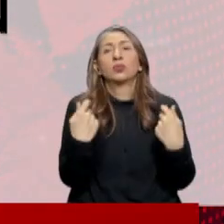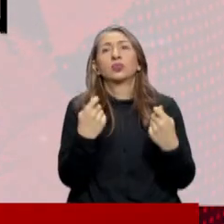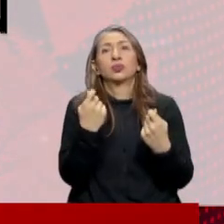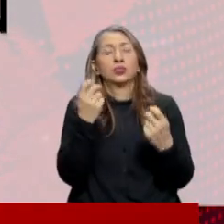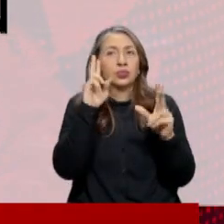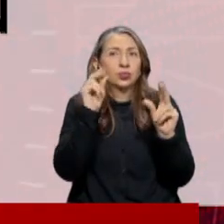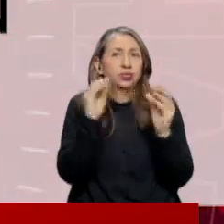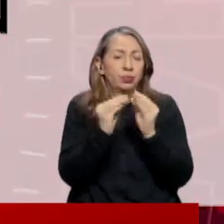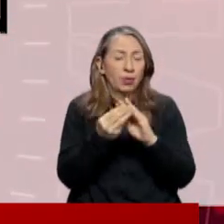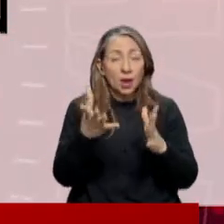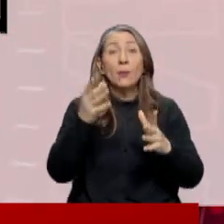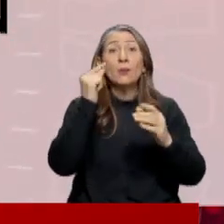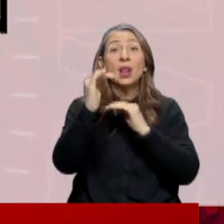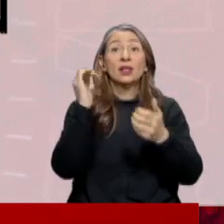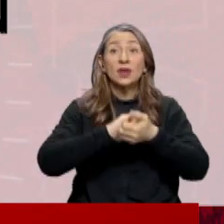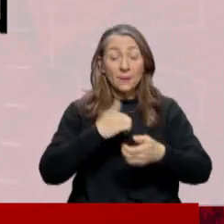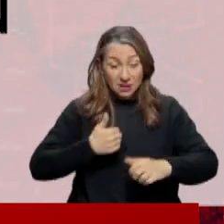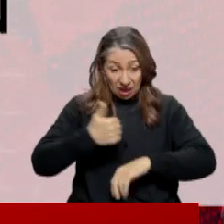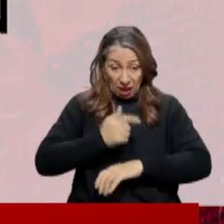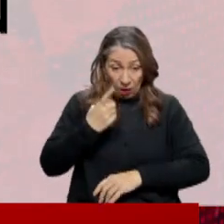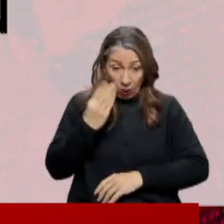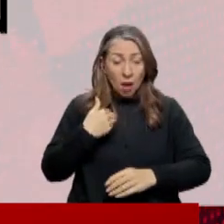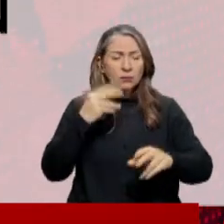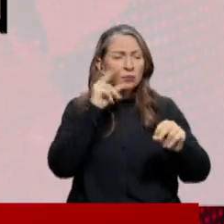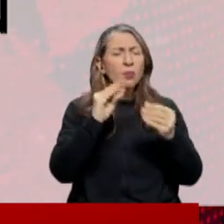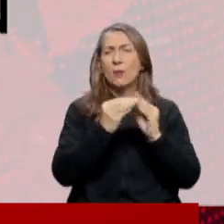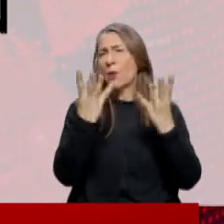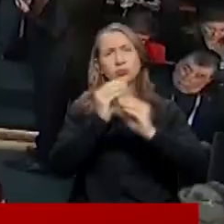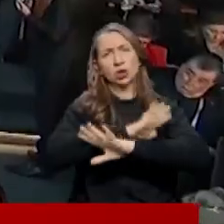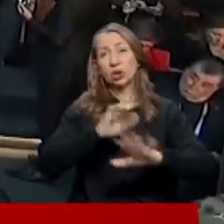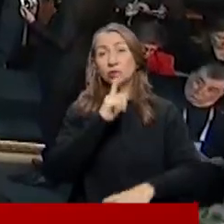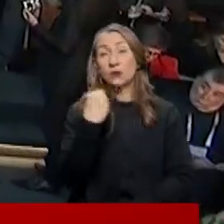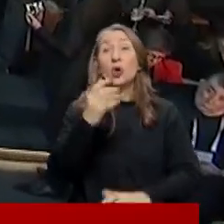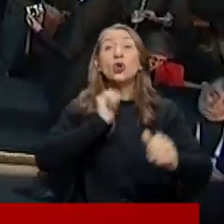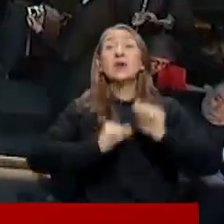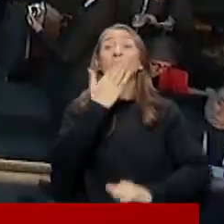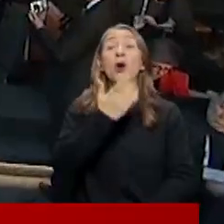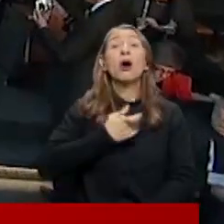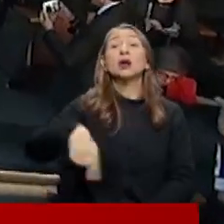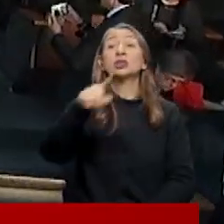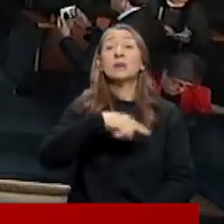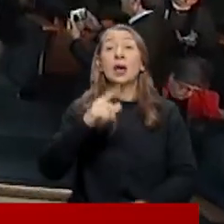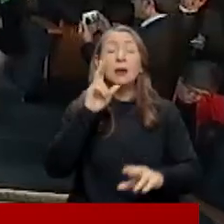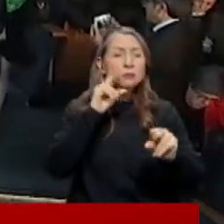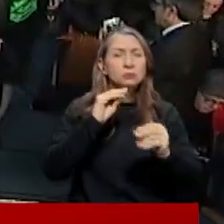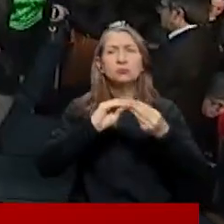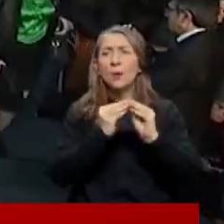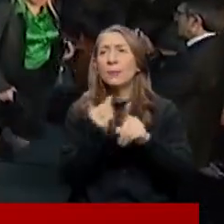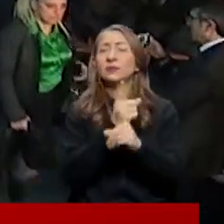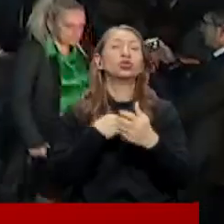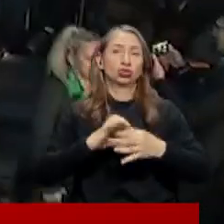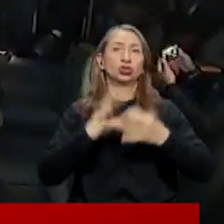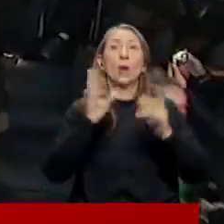barınma problemi. Millet İttifakı iktidarımızda barınma sorunu olmayacak sözü de verdi. Üniversite öğrencilerimizin barınma sorununu